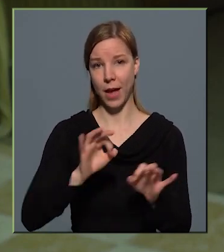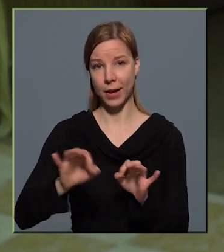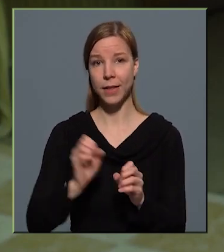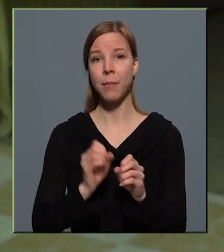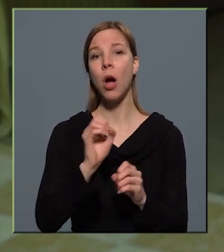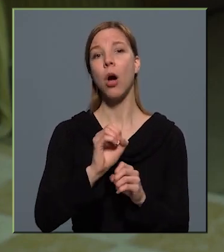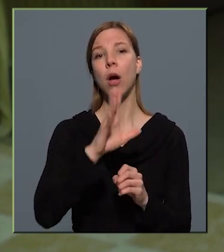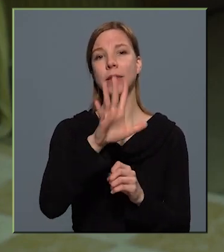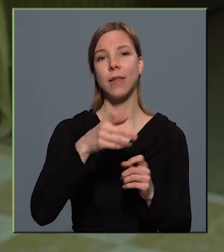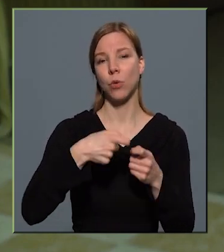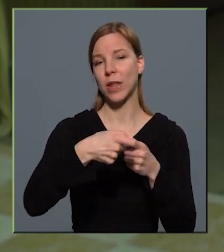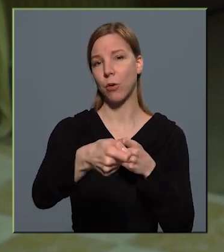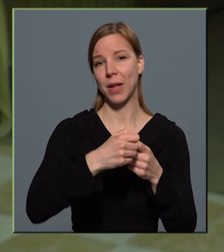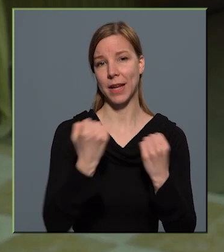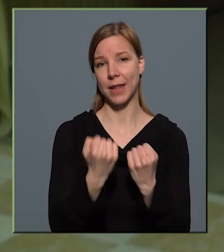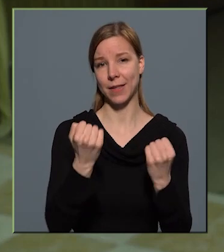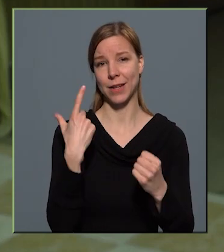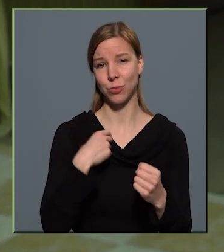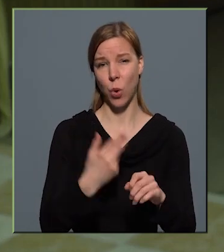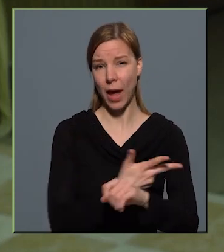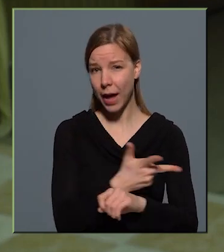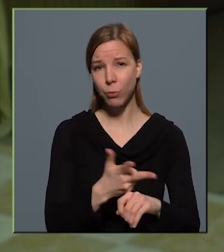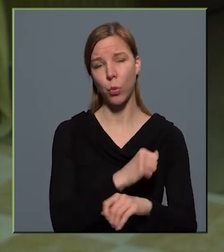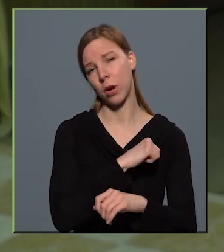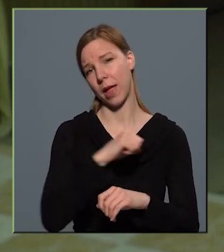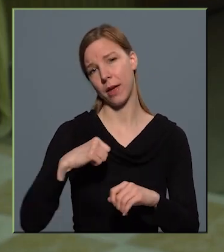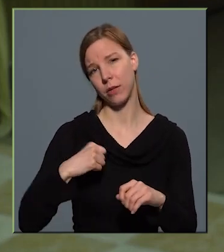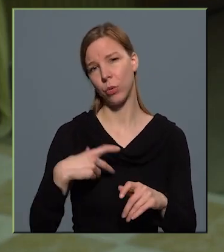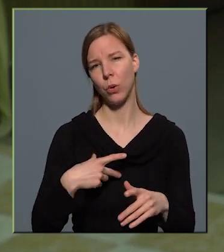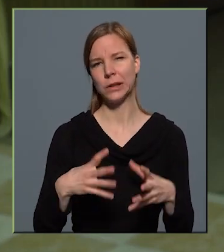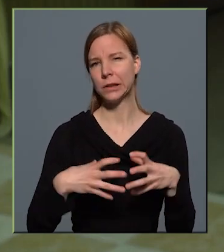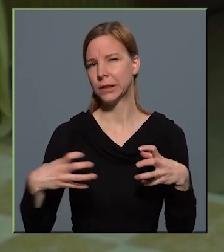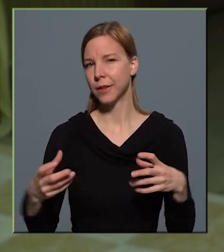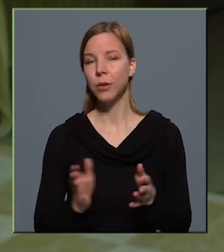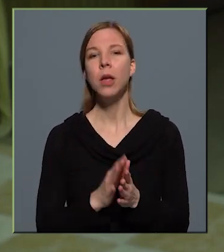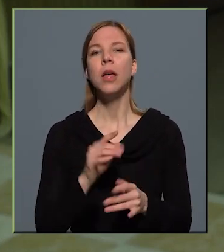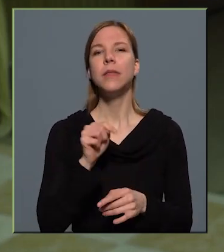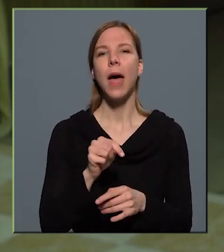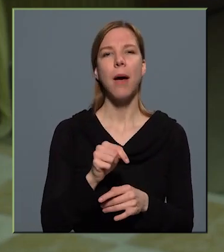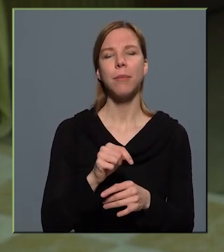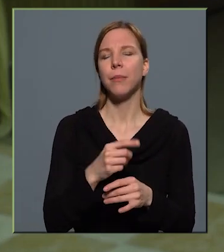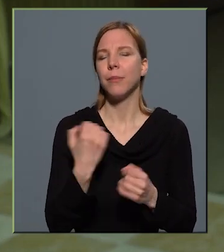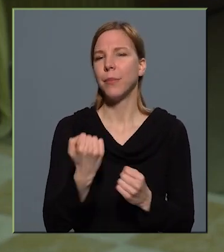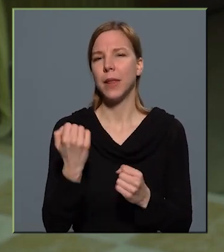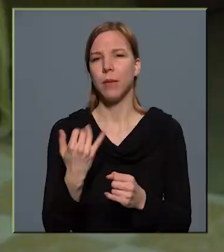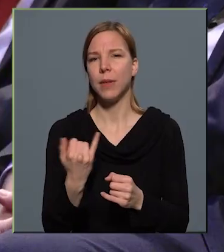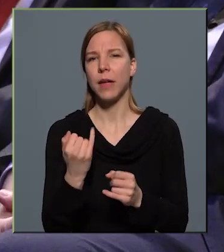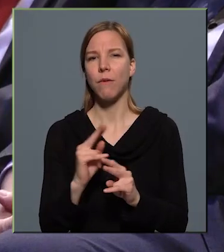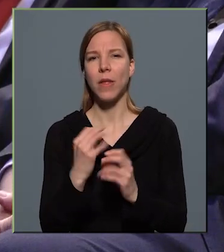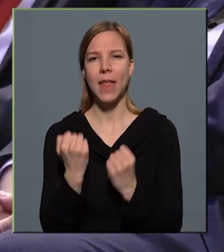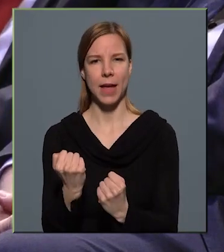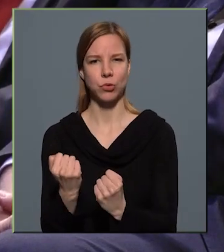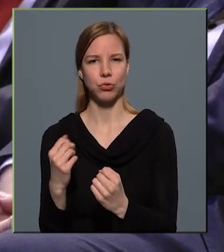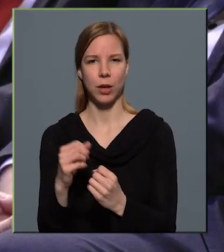óra azért egyedül eléggé hosszas volt. De mindenhol vannak igazából nehézségek, amink túl kell lendülni,